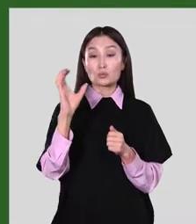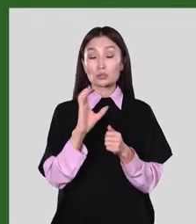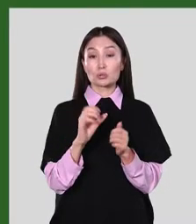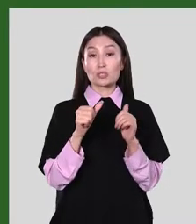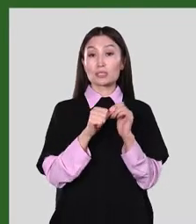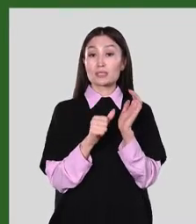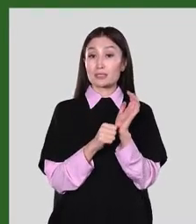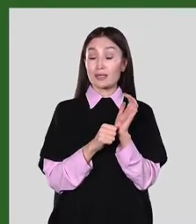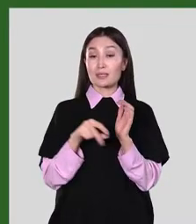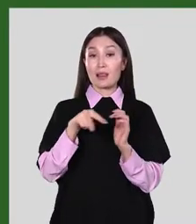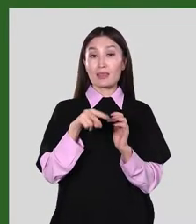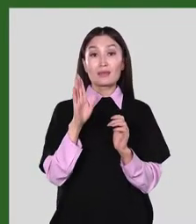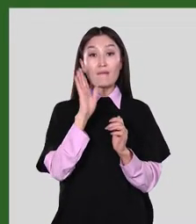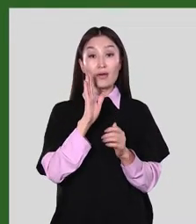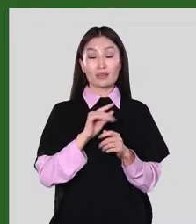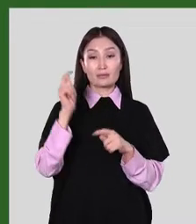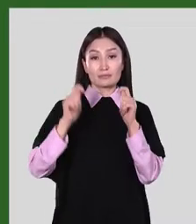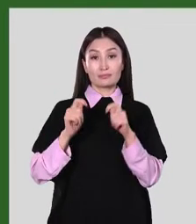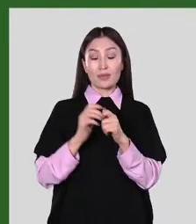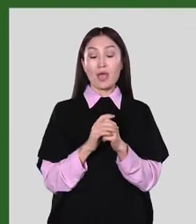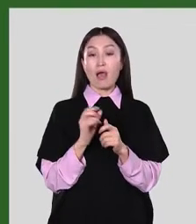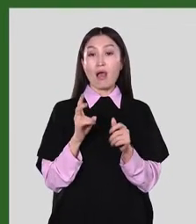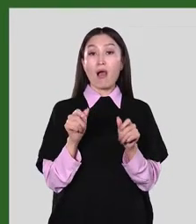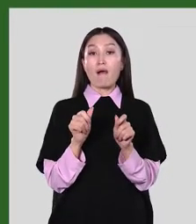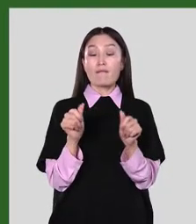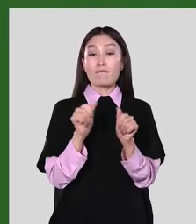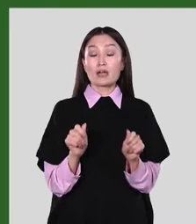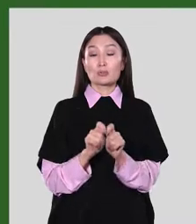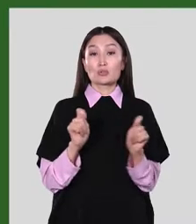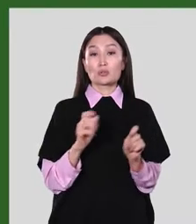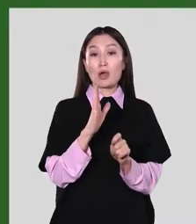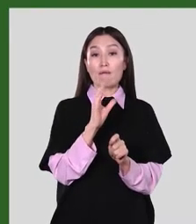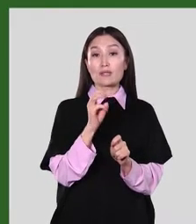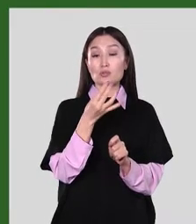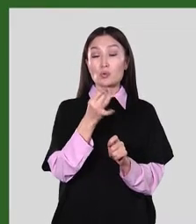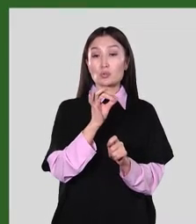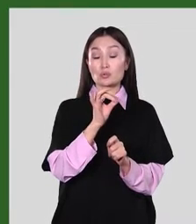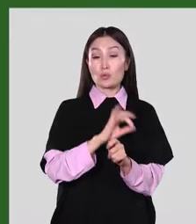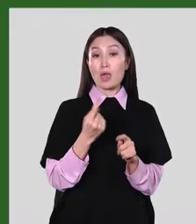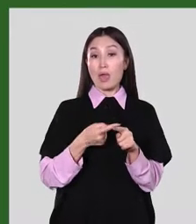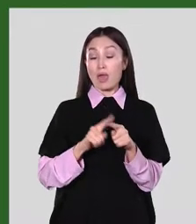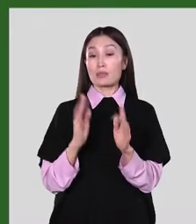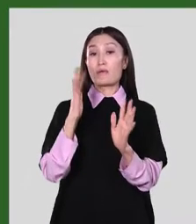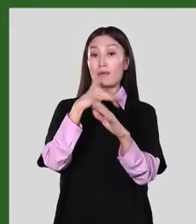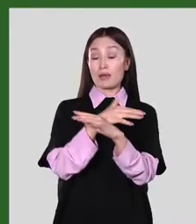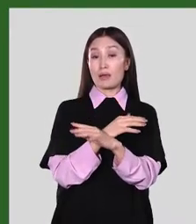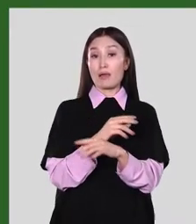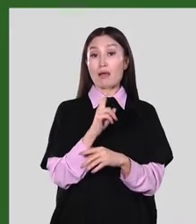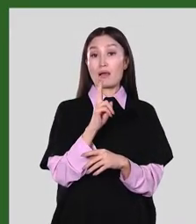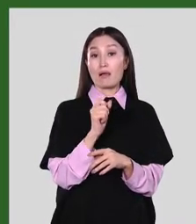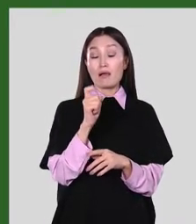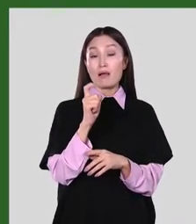16 литров воды а на формирующийся на восточном склоне это ваши хребта реки к солнца